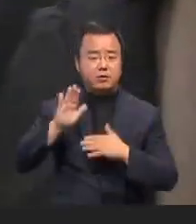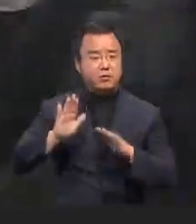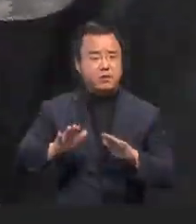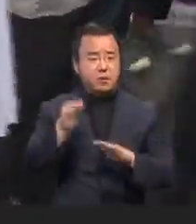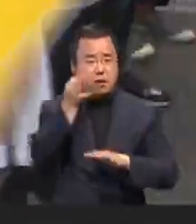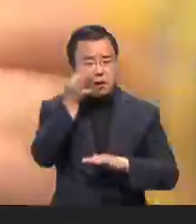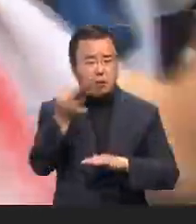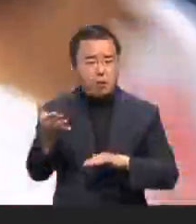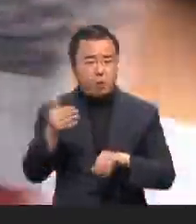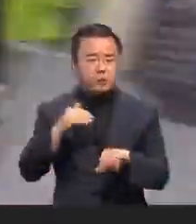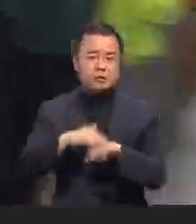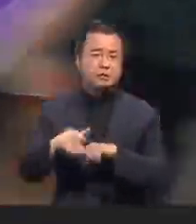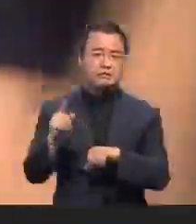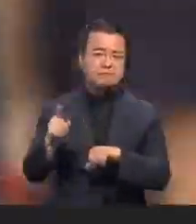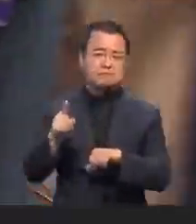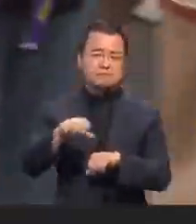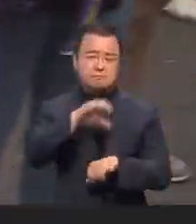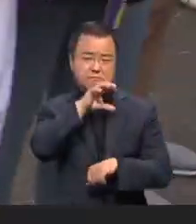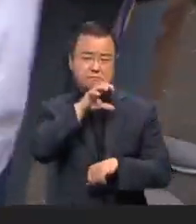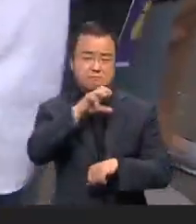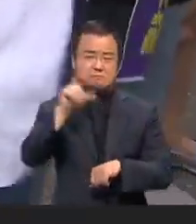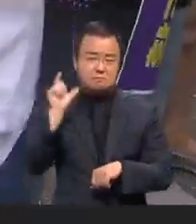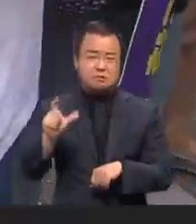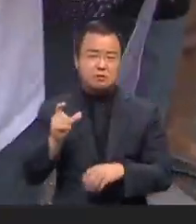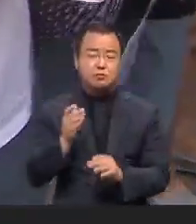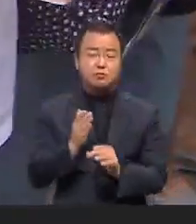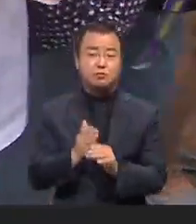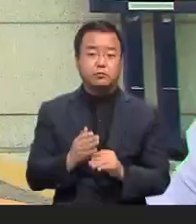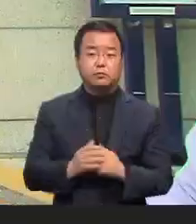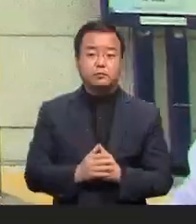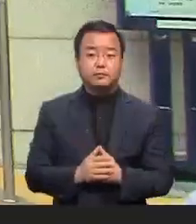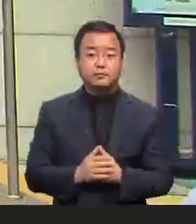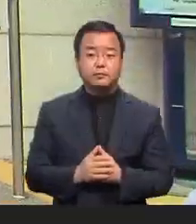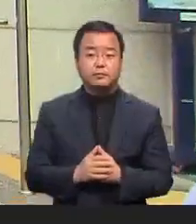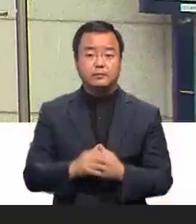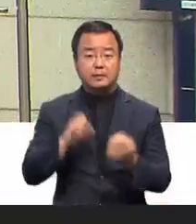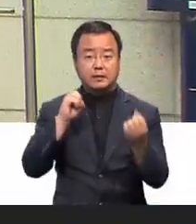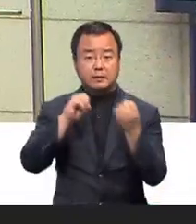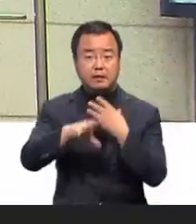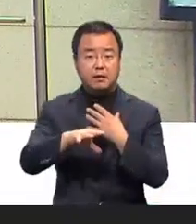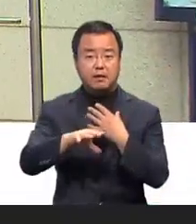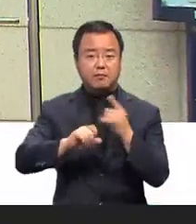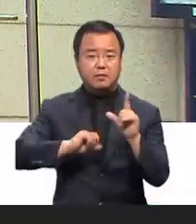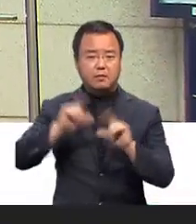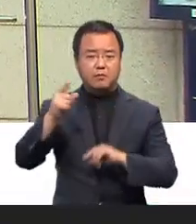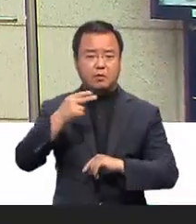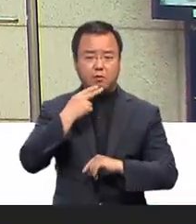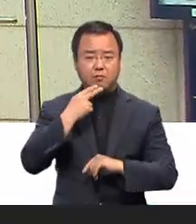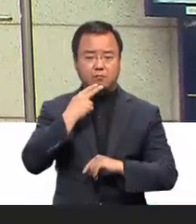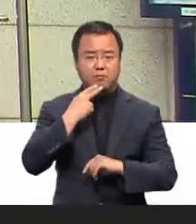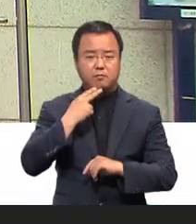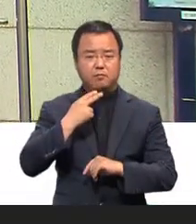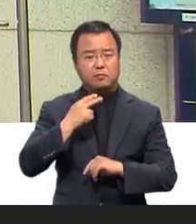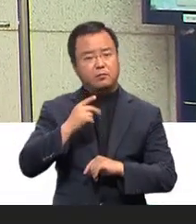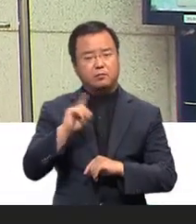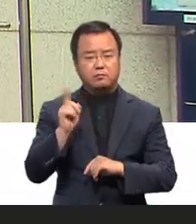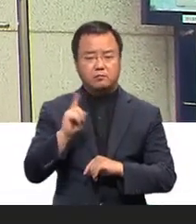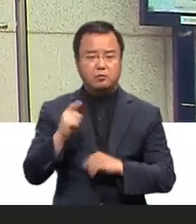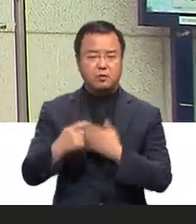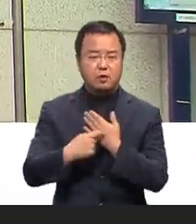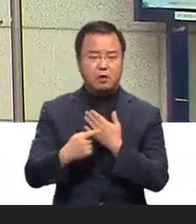과정은 요식 행위라며 강한 불만을 드러냈습니다. 답변은 거의 없습니다. 너무 요식적인 행위